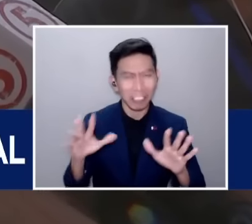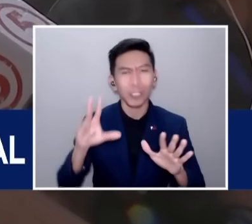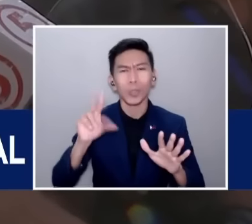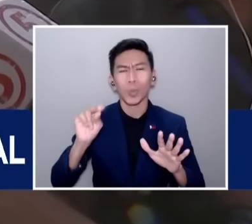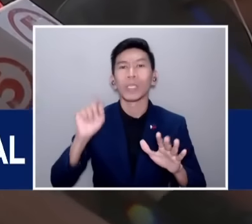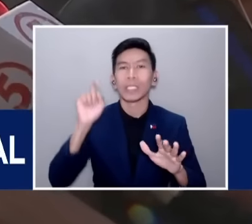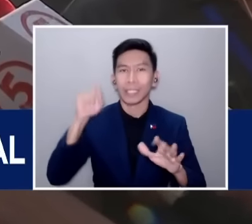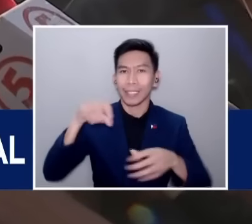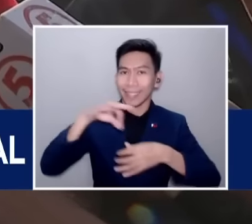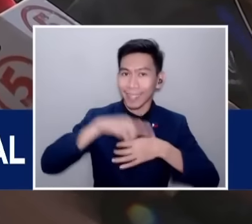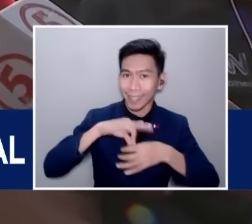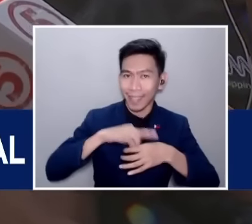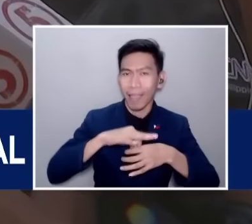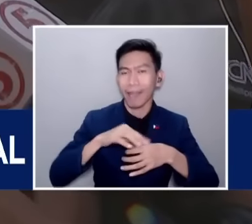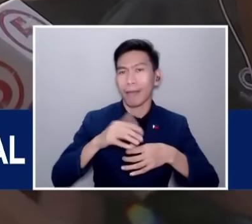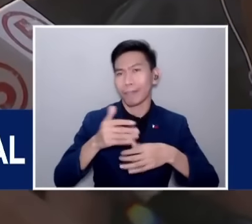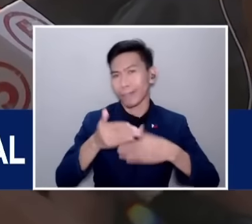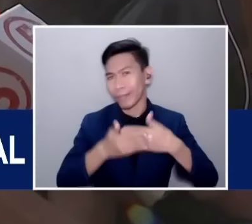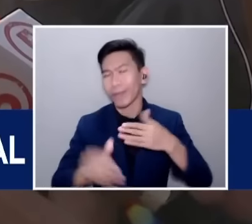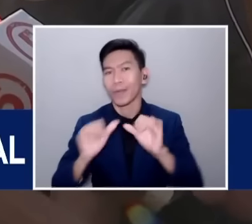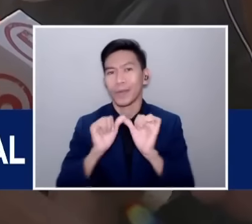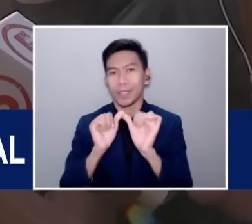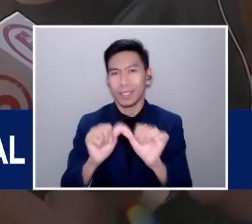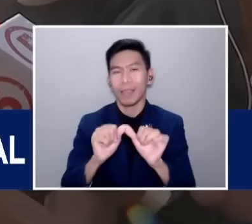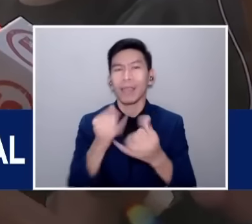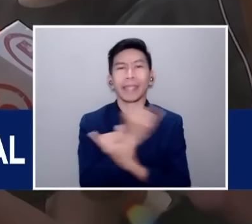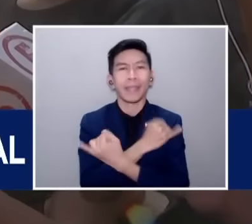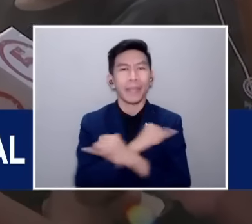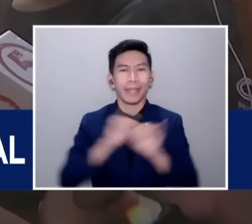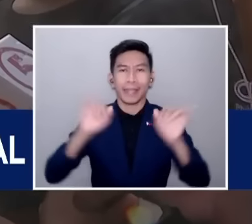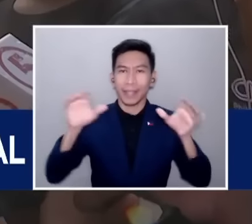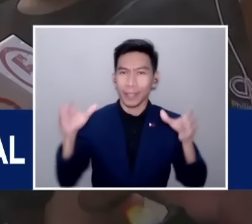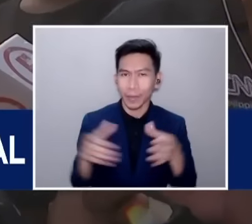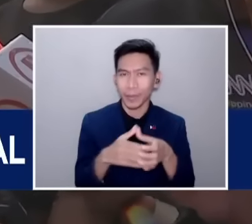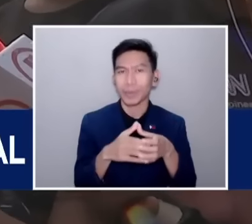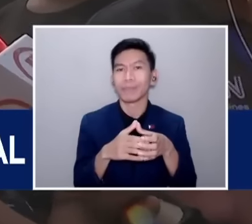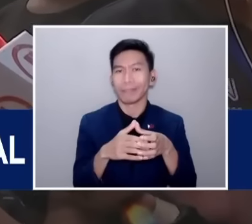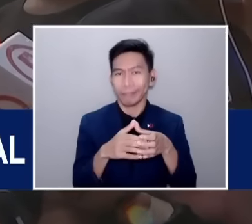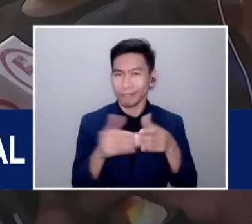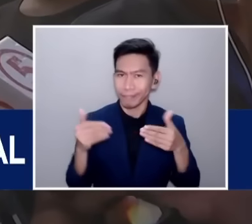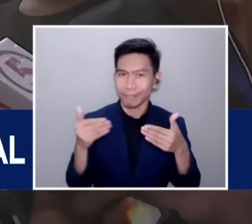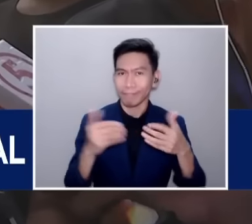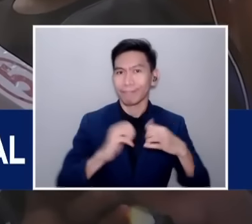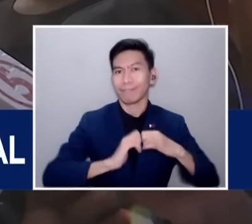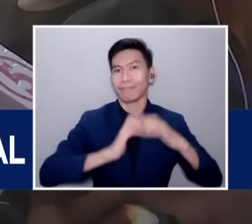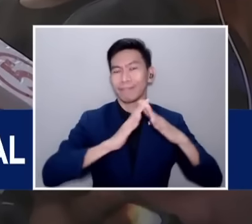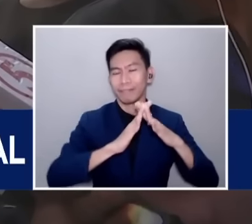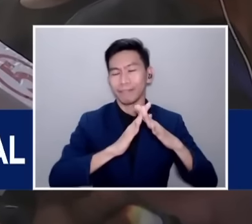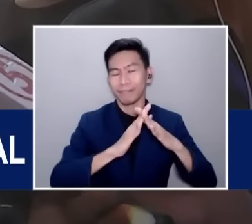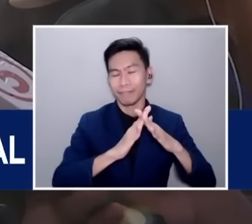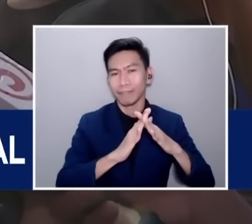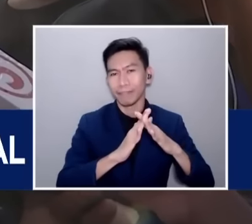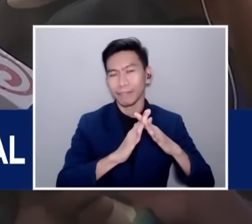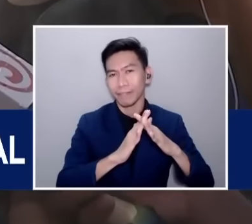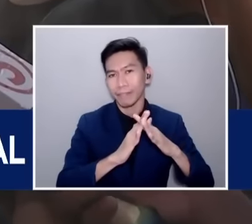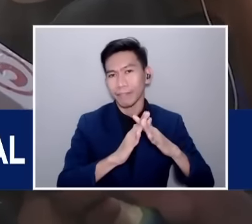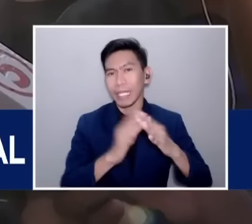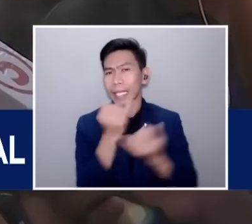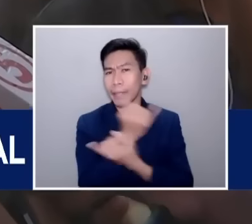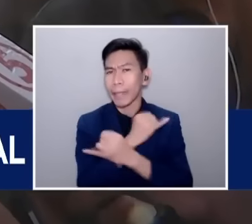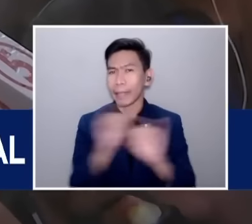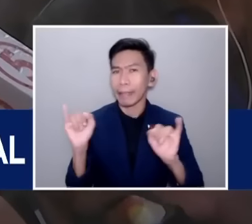isang independyenteng kilusan, isang independyenteng partido. Independyente sa hindi kami yung